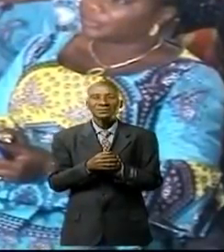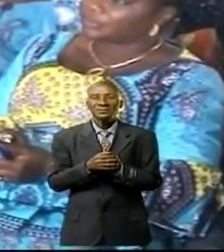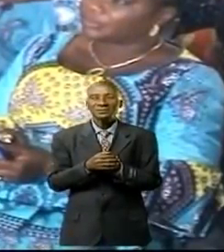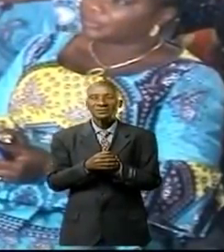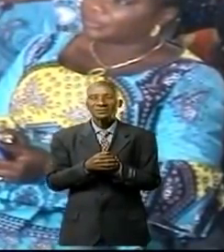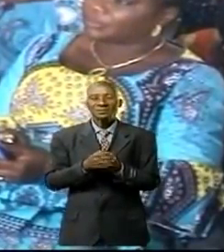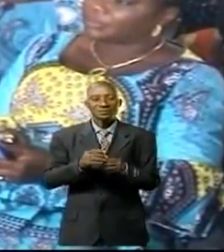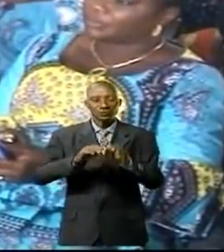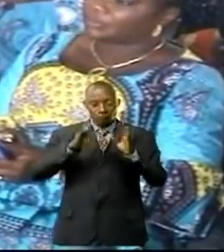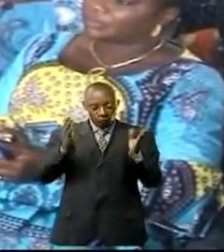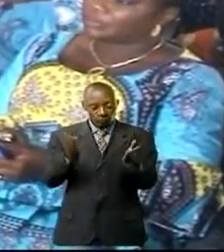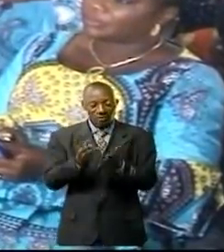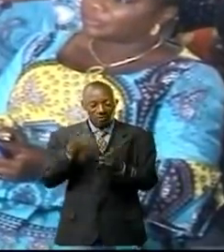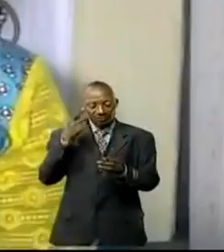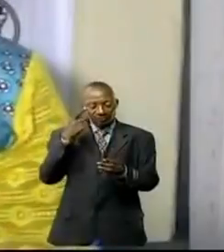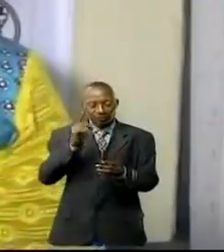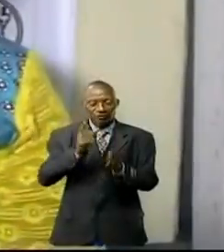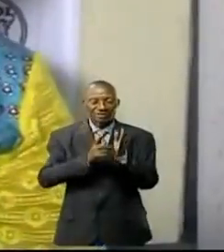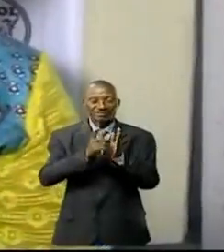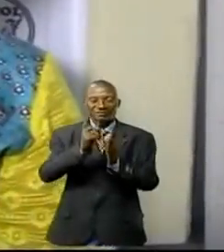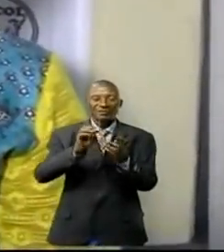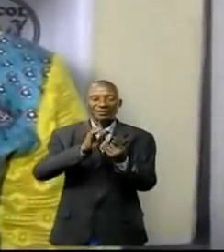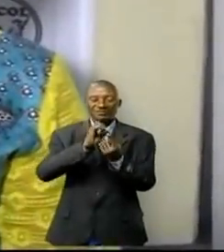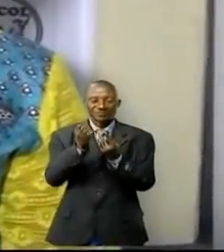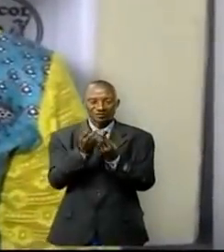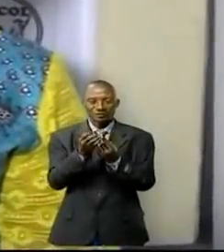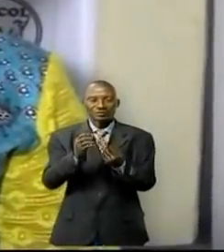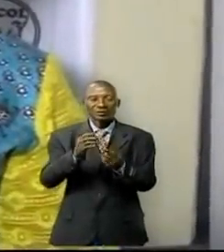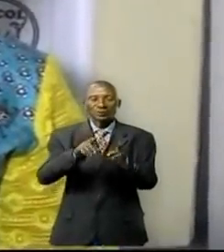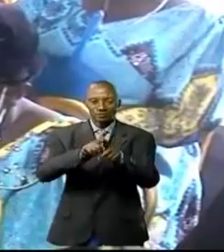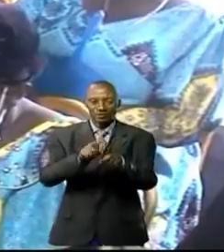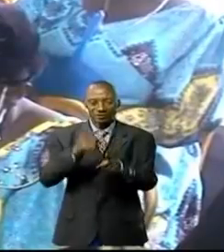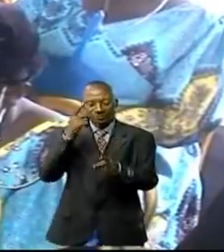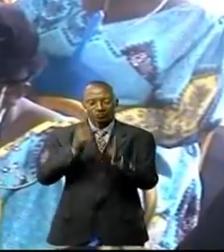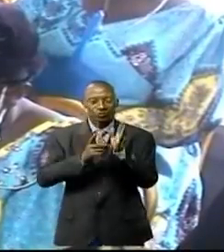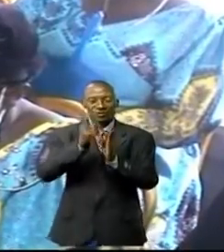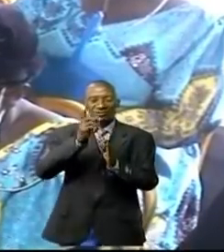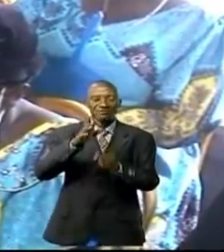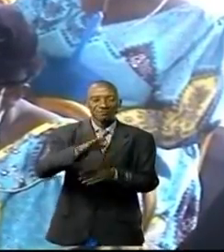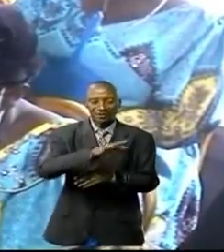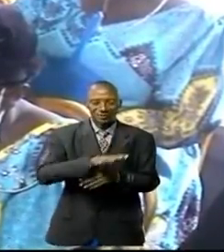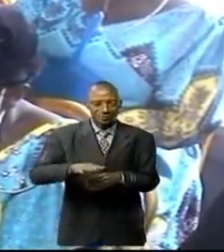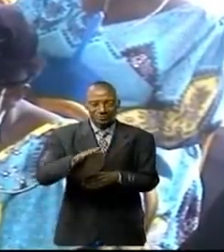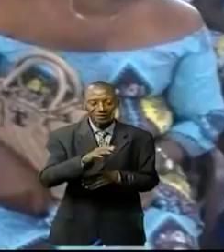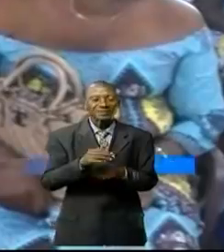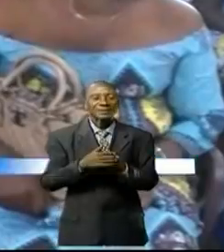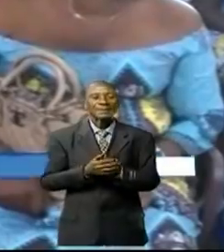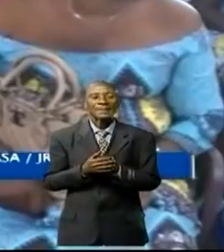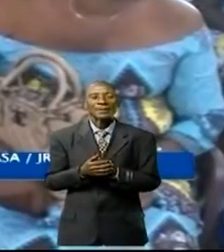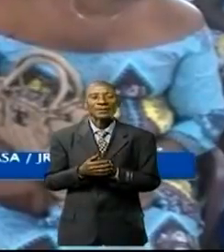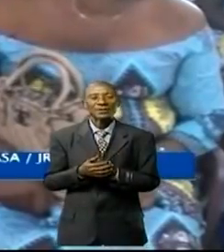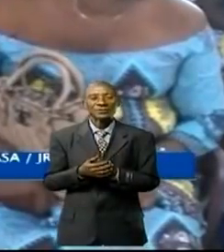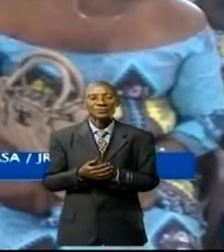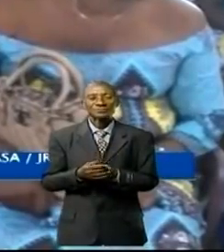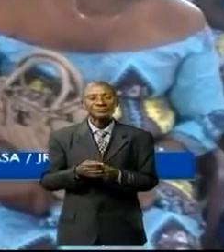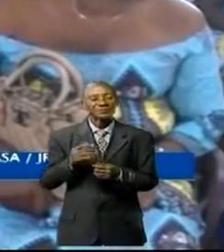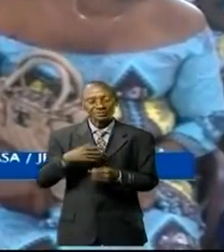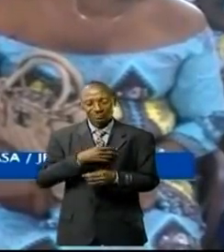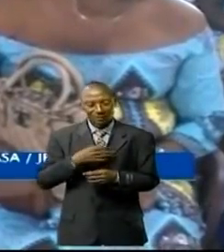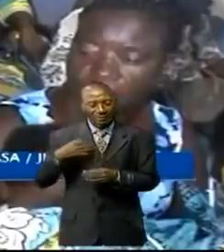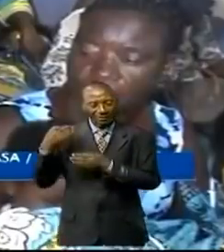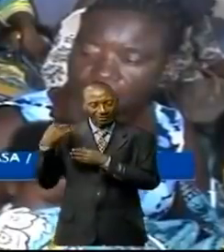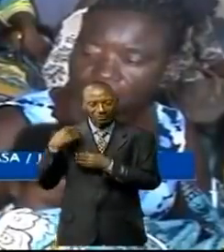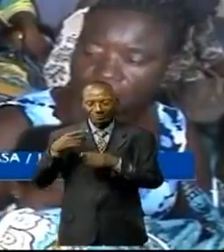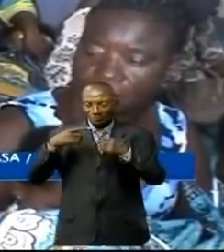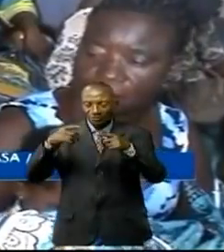de l'environnement et le développement du pays. Elle a aussi exhorté toutes les femmes au changement de